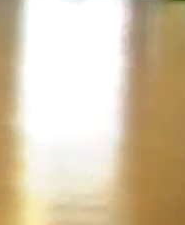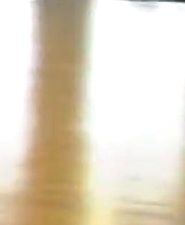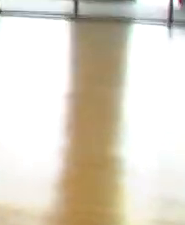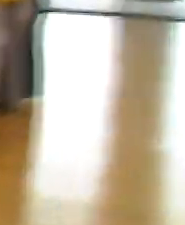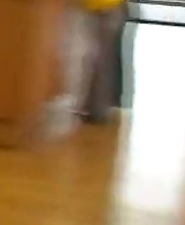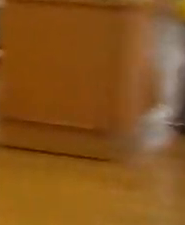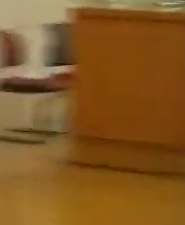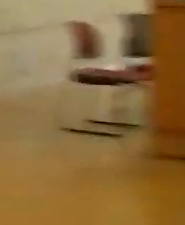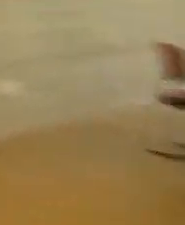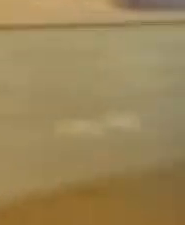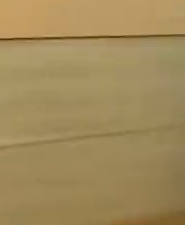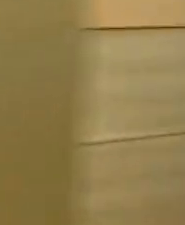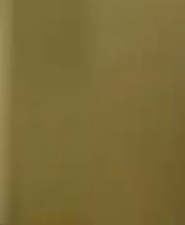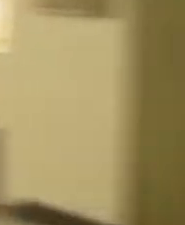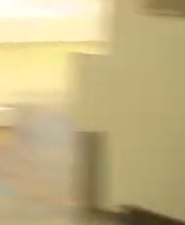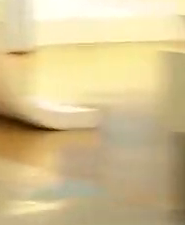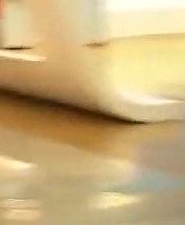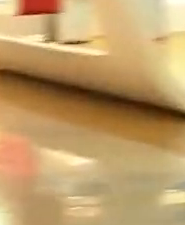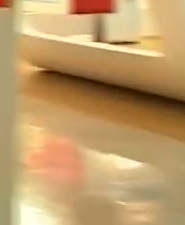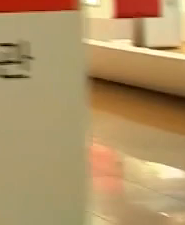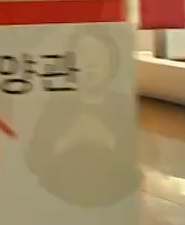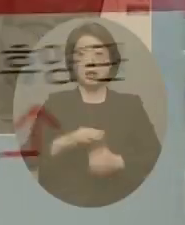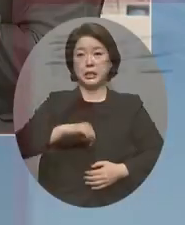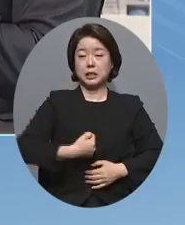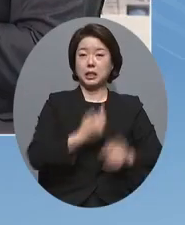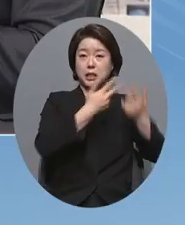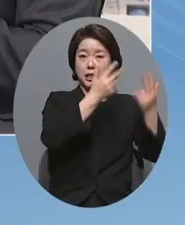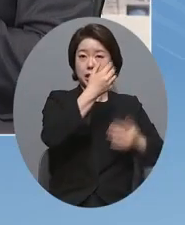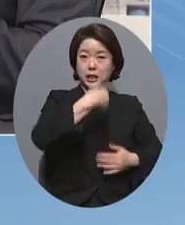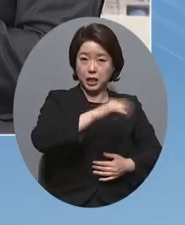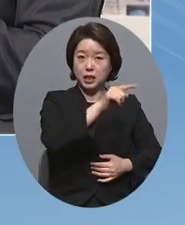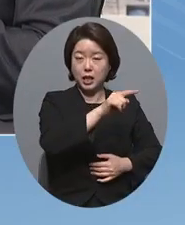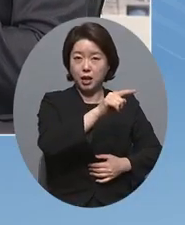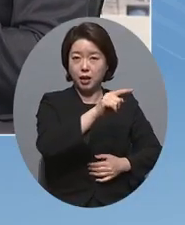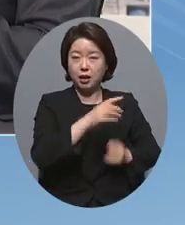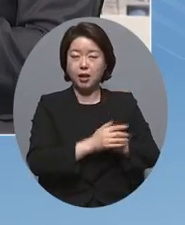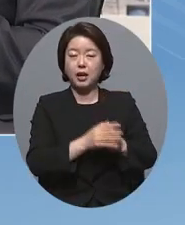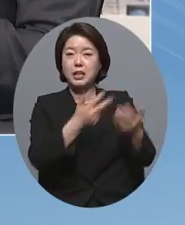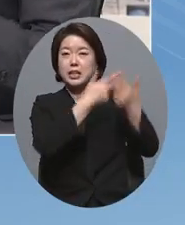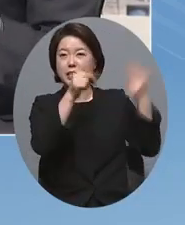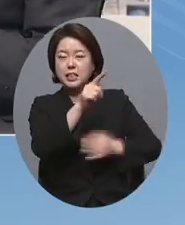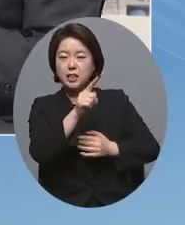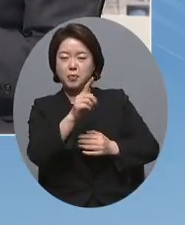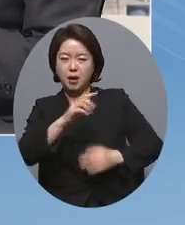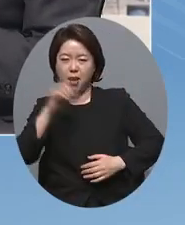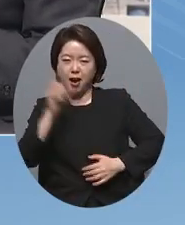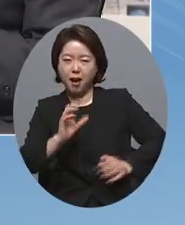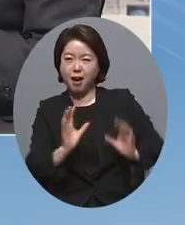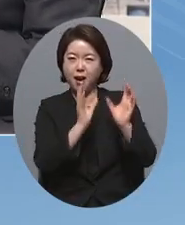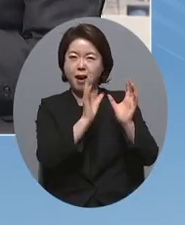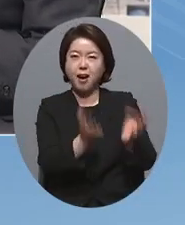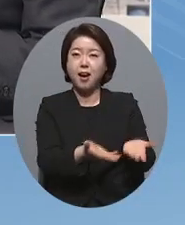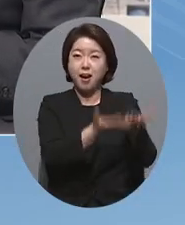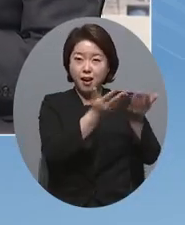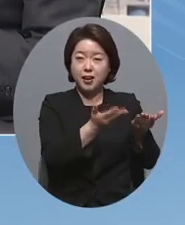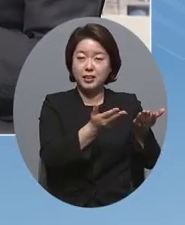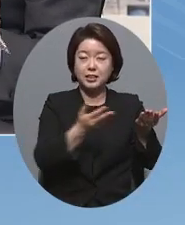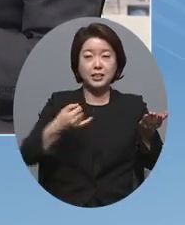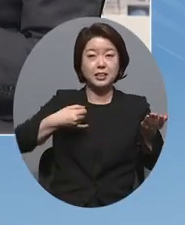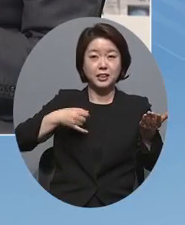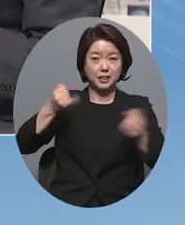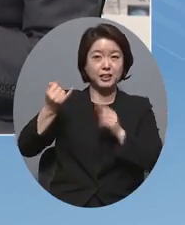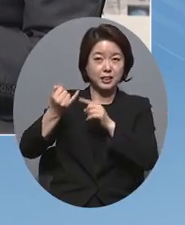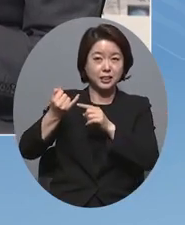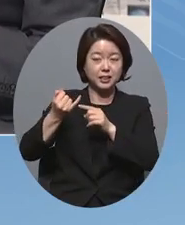보면 자기는 개딸이었다고 얘기를 합니다. 개딸이라는 거는 이제 이재명 대표의 강력한 지지자 그 얘기하는 거잖아요.